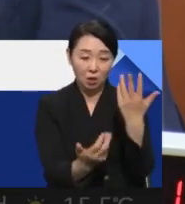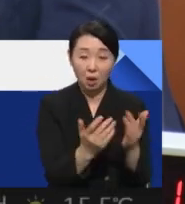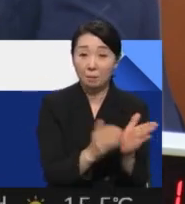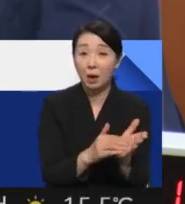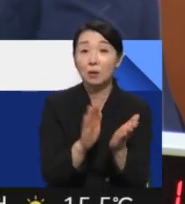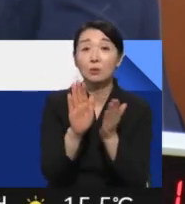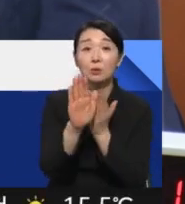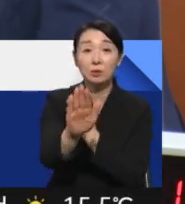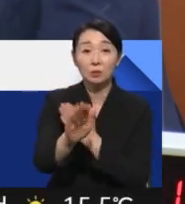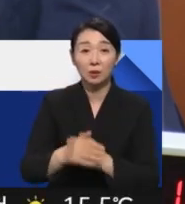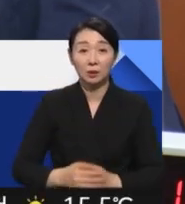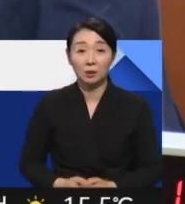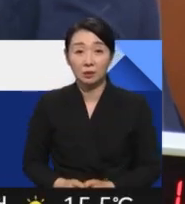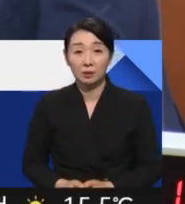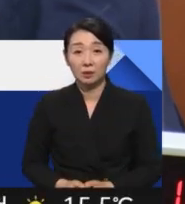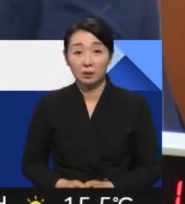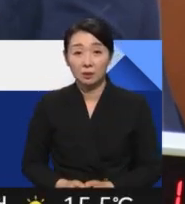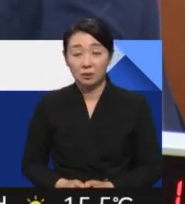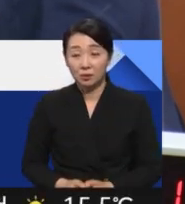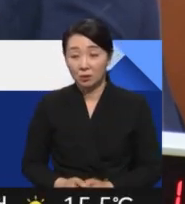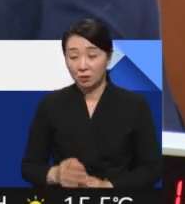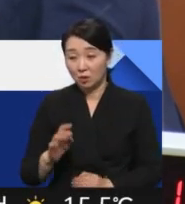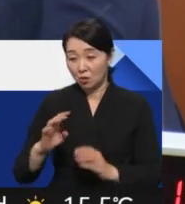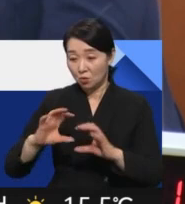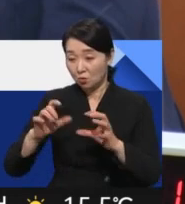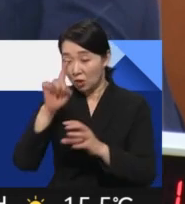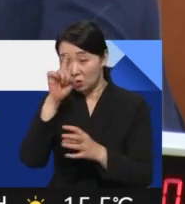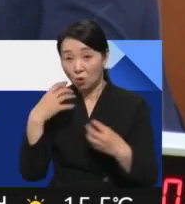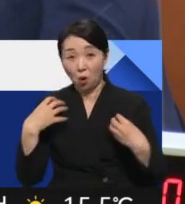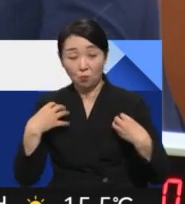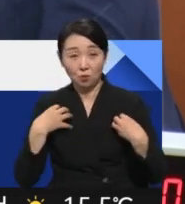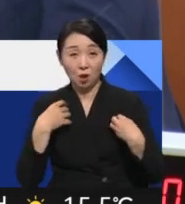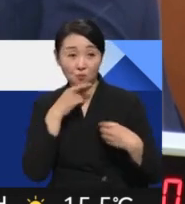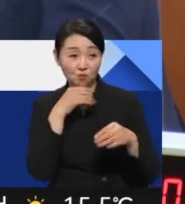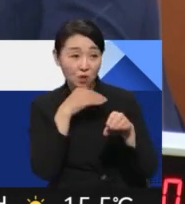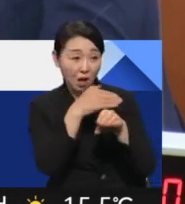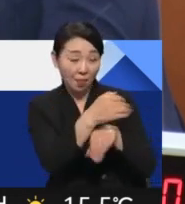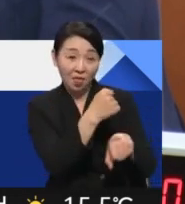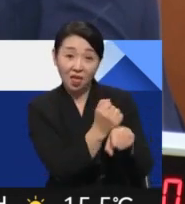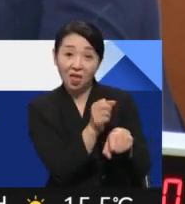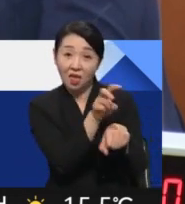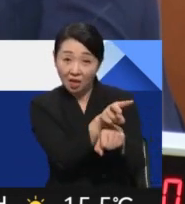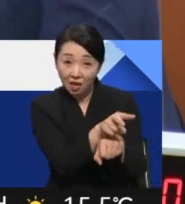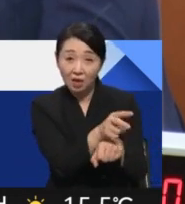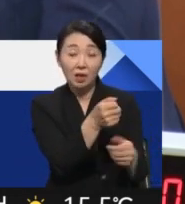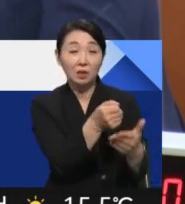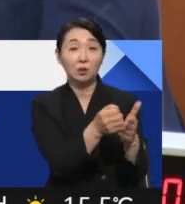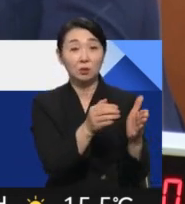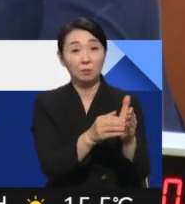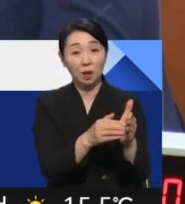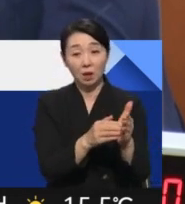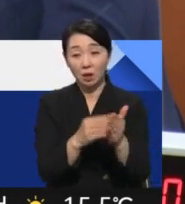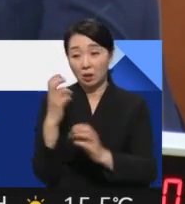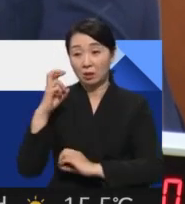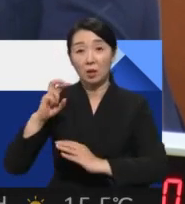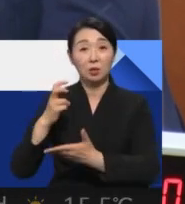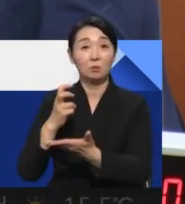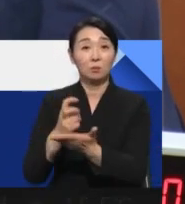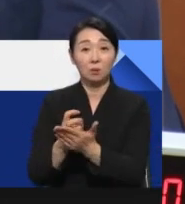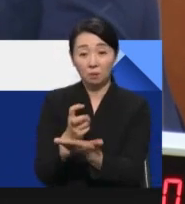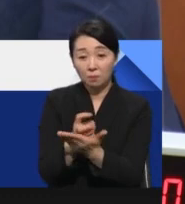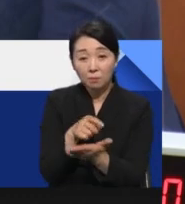이후에 관계 국가기관이 월북으로 단정한 사건입니다. 과연 헌법과